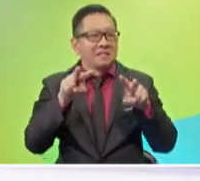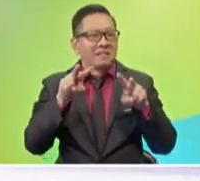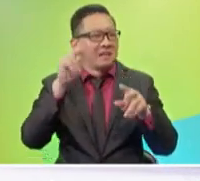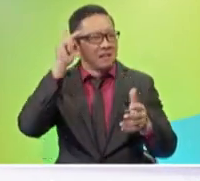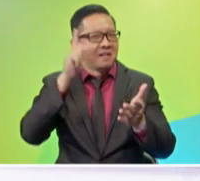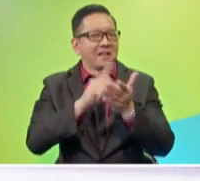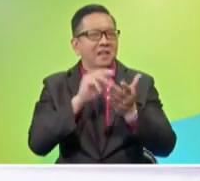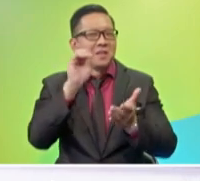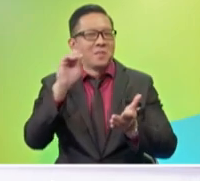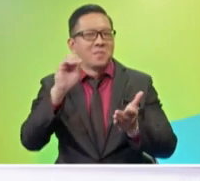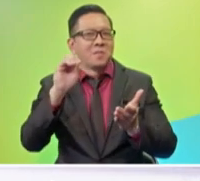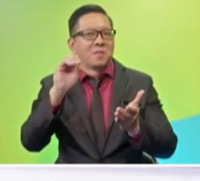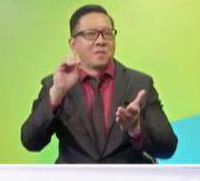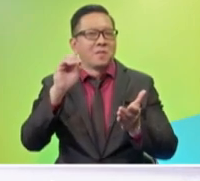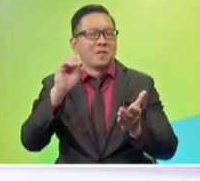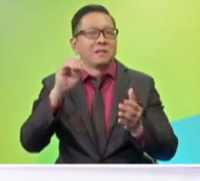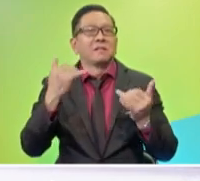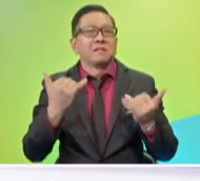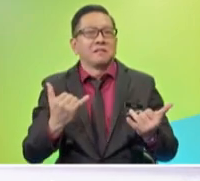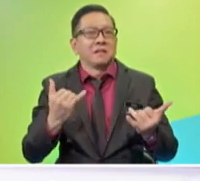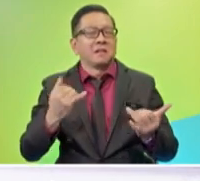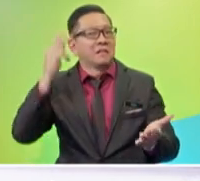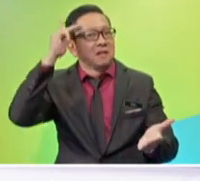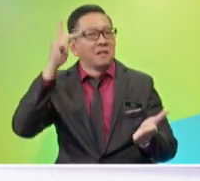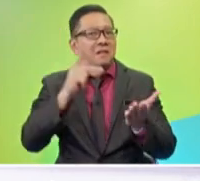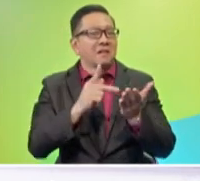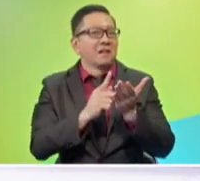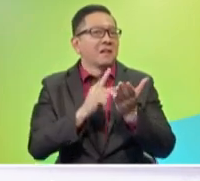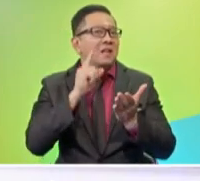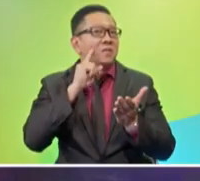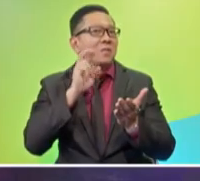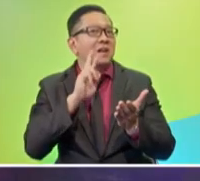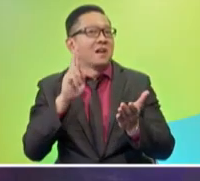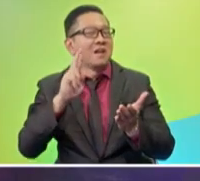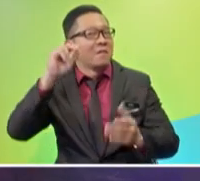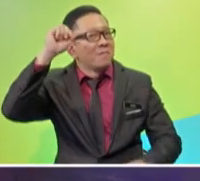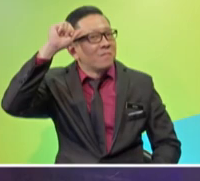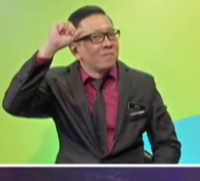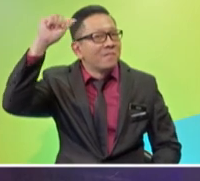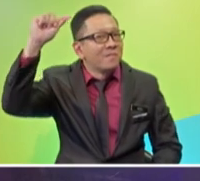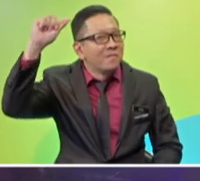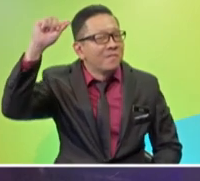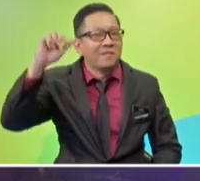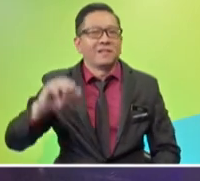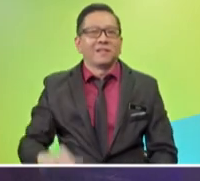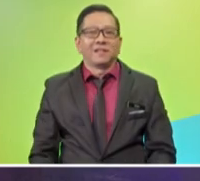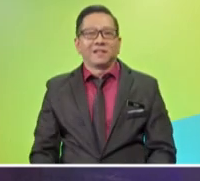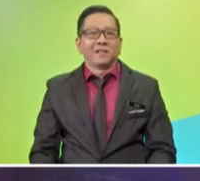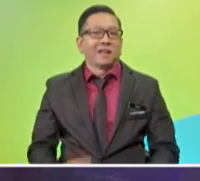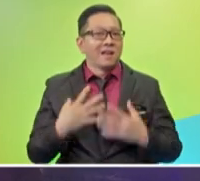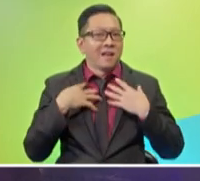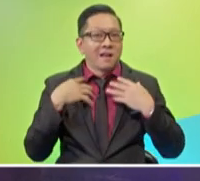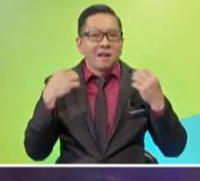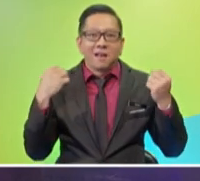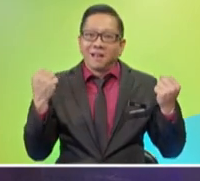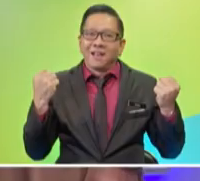kita nak memperkenalkan terlebih dahulu cikgu kita, iaitu Cikgu Zuriana Abbas. Assalamualaikum cikgu. Waalaikumsalam Mira. Sihat Mira? Sihat